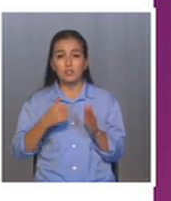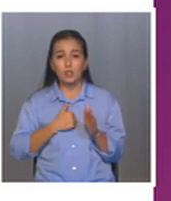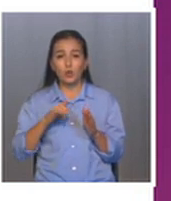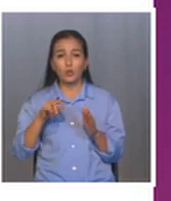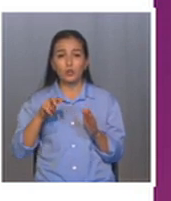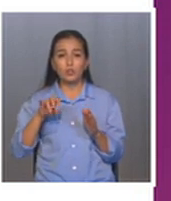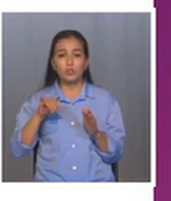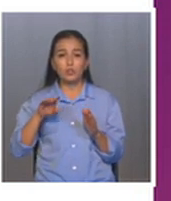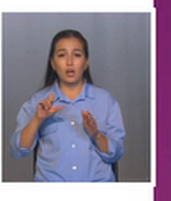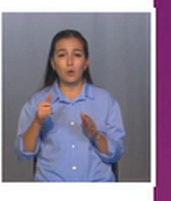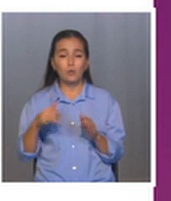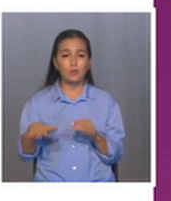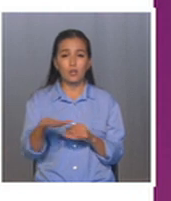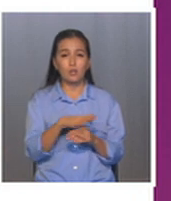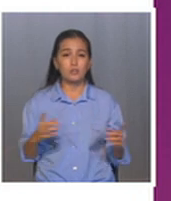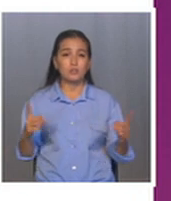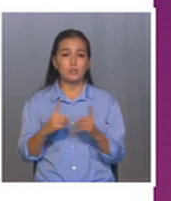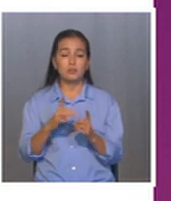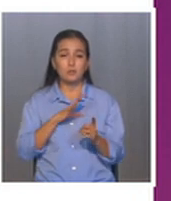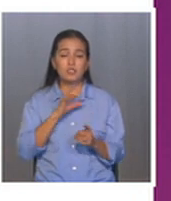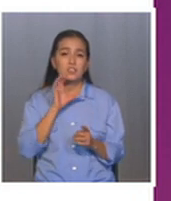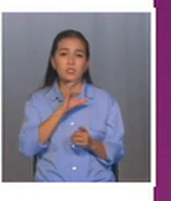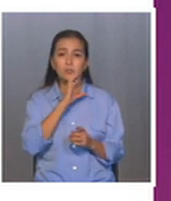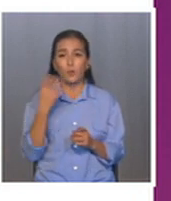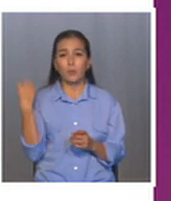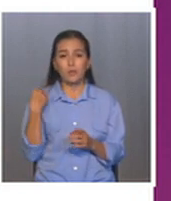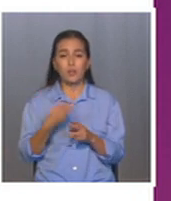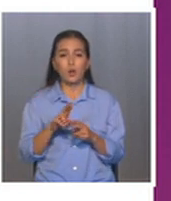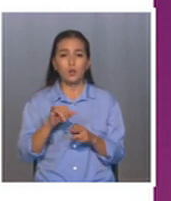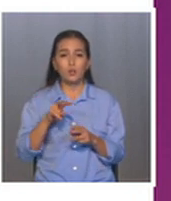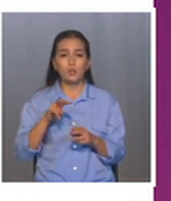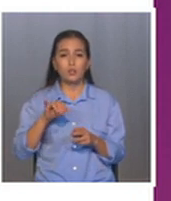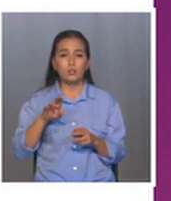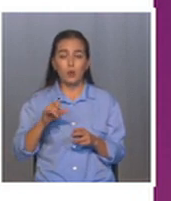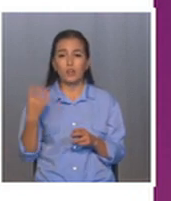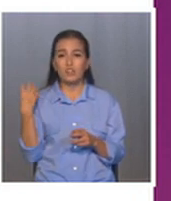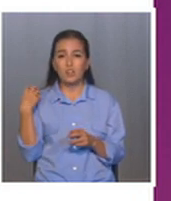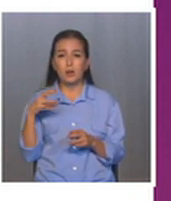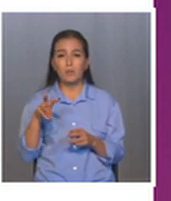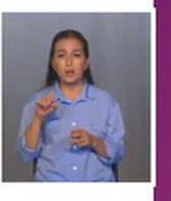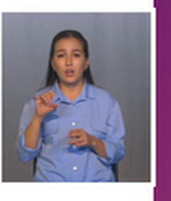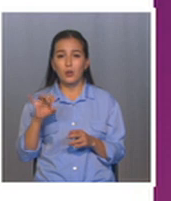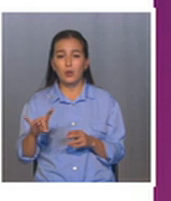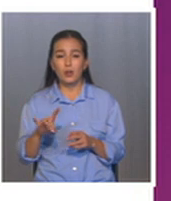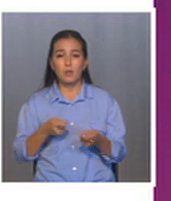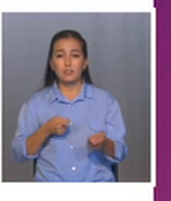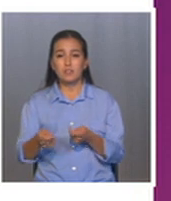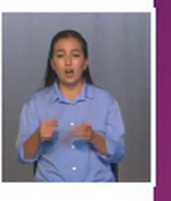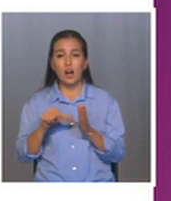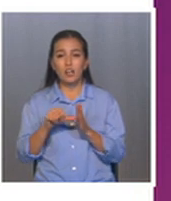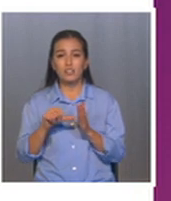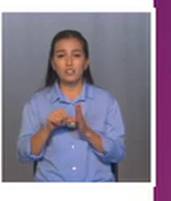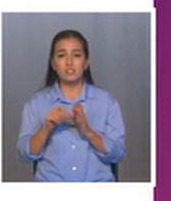келді. Мұны естіген Сібір губернаторы Ұлытауға генерал-майор Броневский басқарған 6